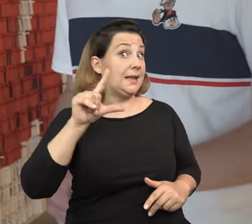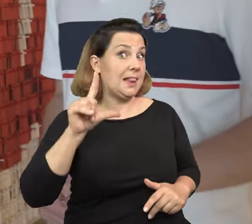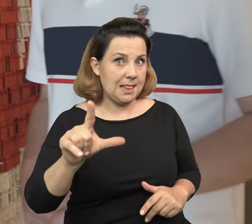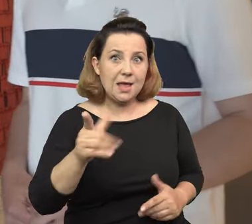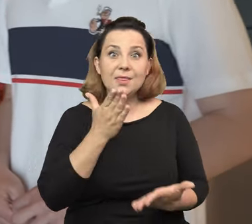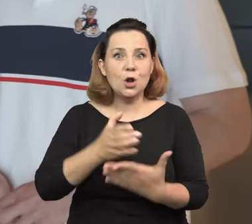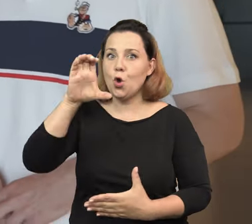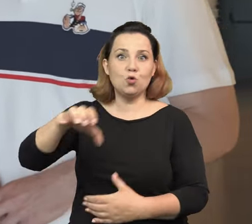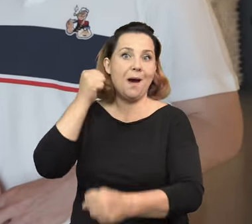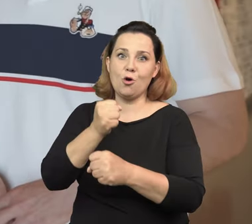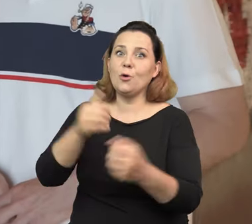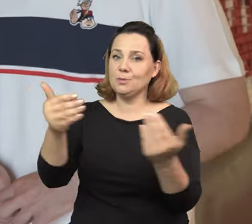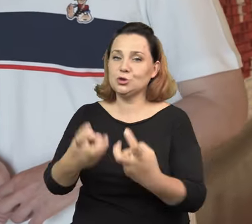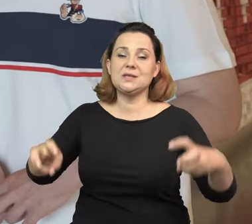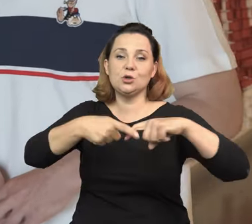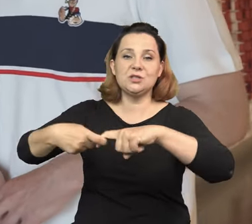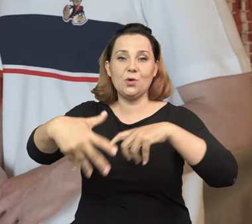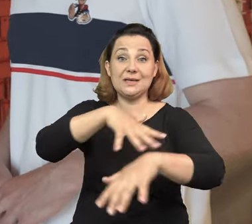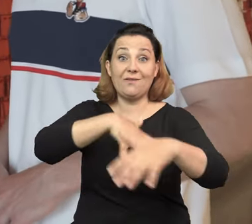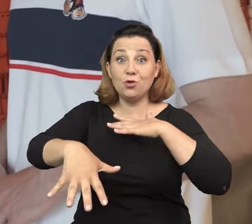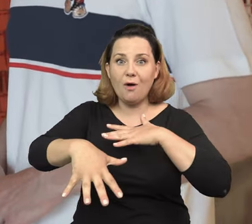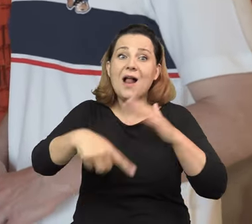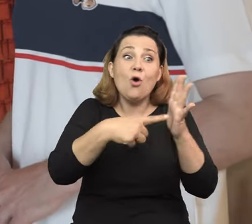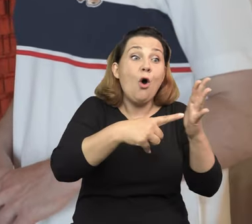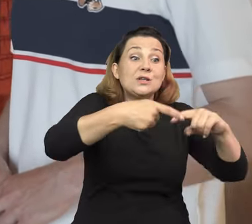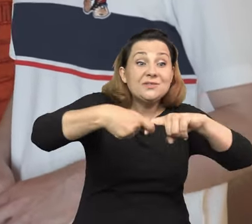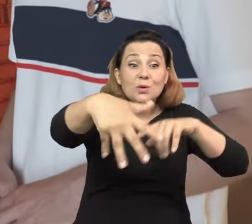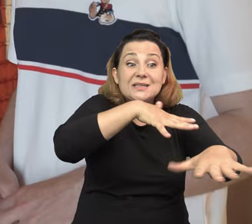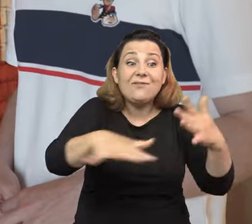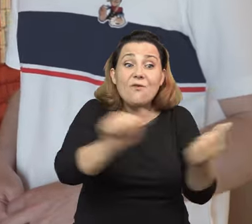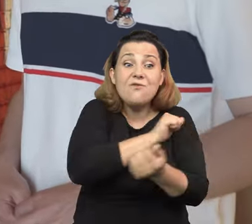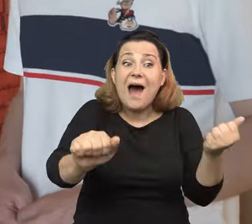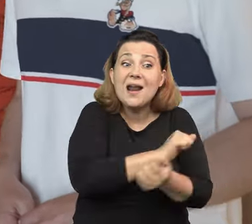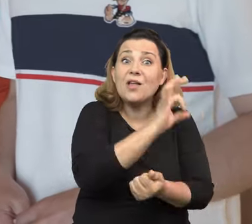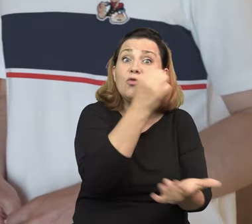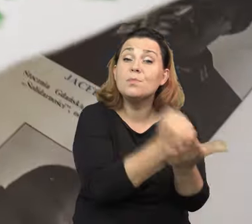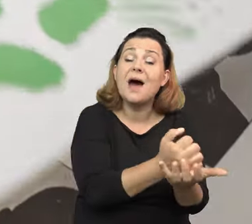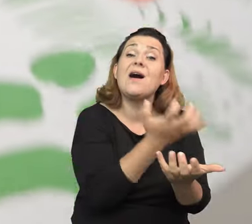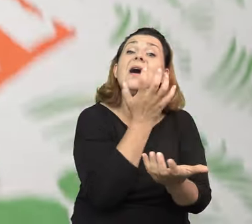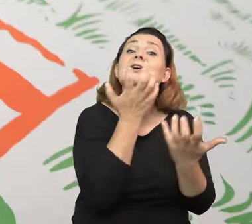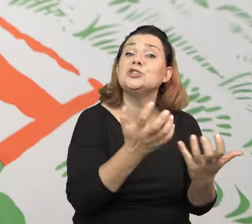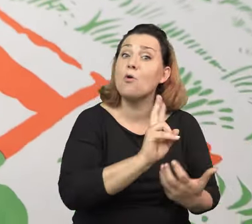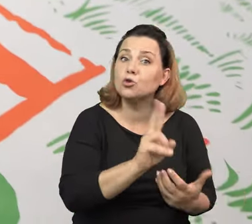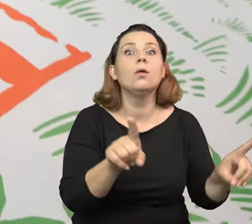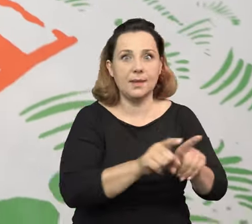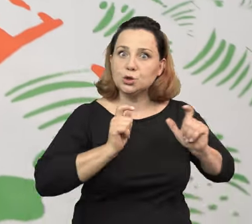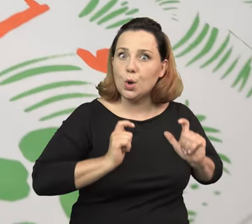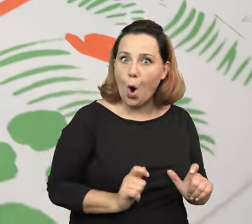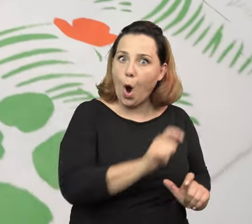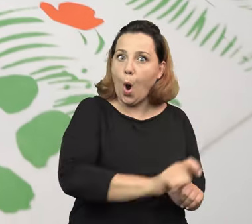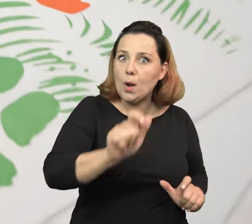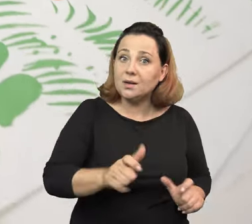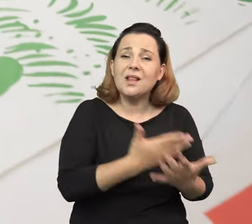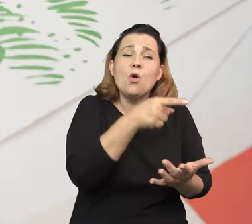tylko robotnicy mogli mieć związki zawodowe, ale takie związki, które by walczyły o ich prawa, chcieli mieć też rolnicy. Więc oni walczyli o to, żeby